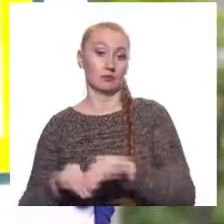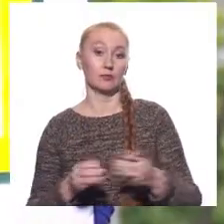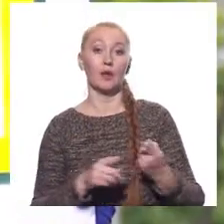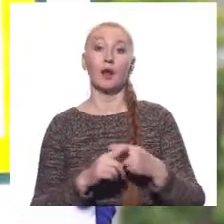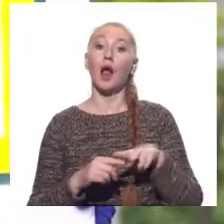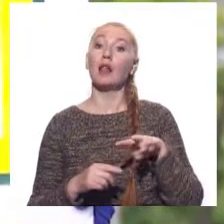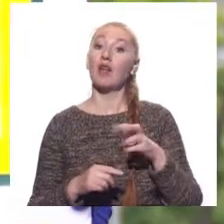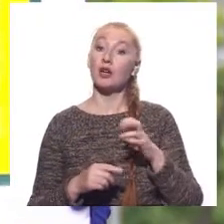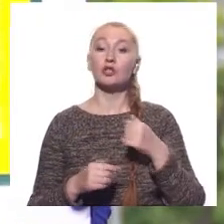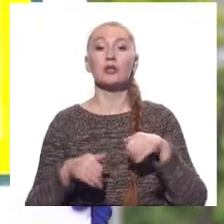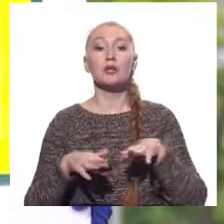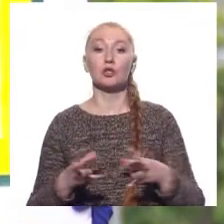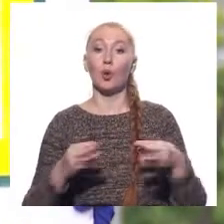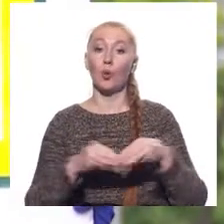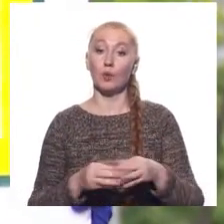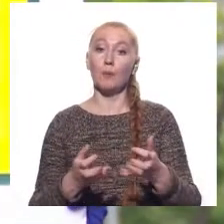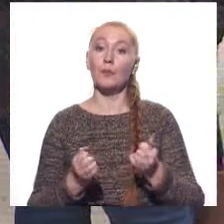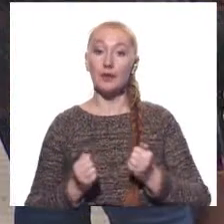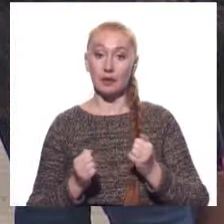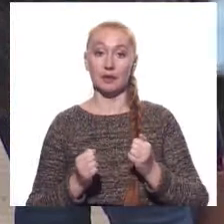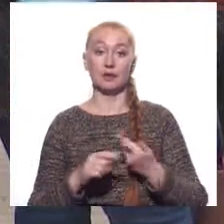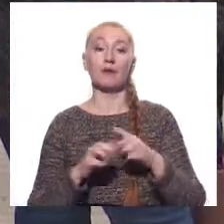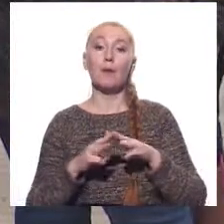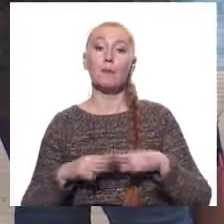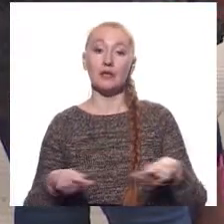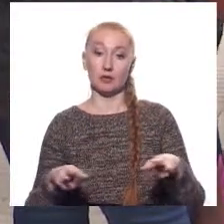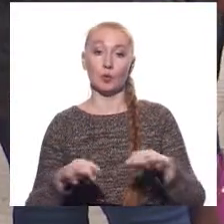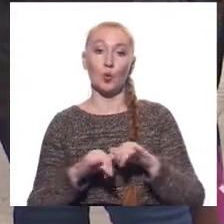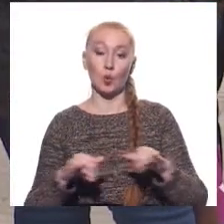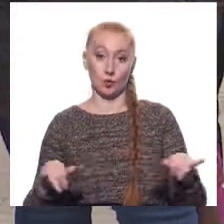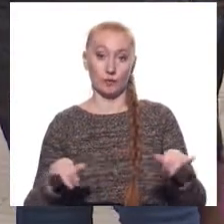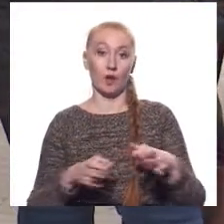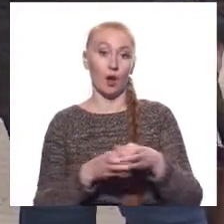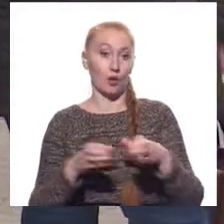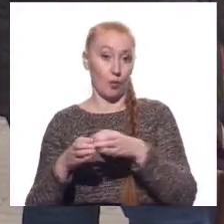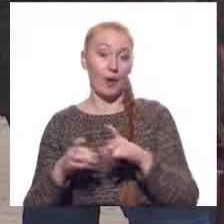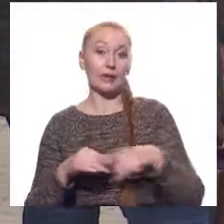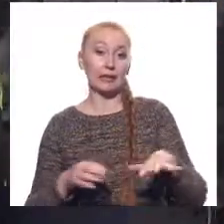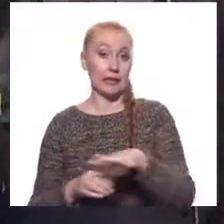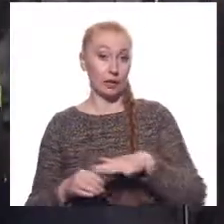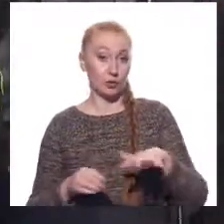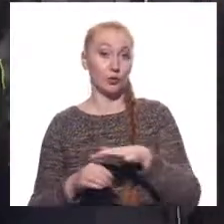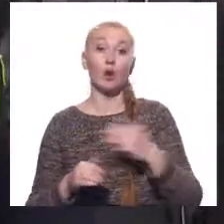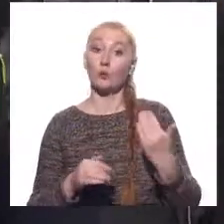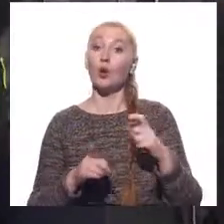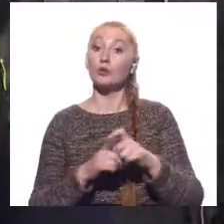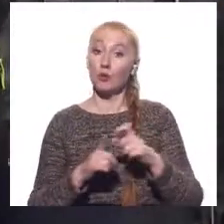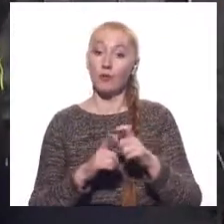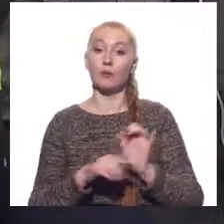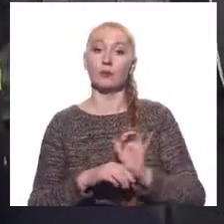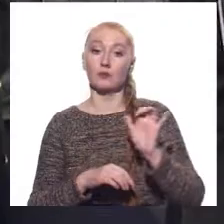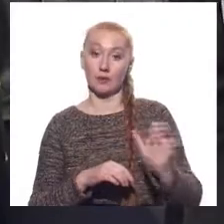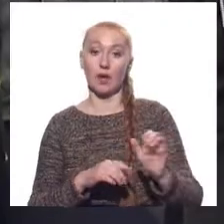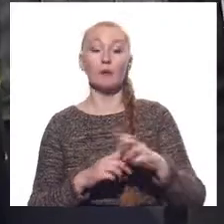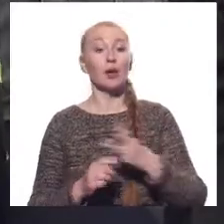Павла Лашина, рішення про об'єднання прийматиметься у Міністерстві розвитку громад і територій. Туди, за його словами, направлені